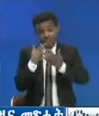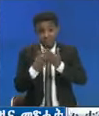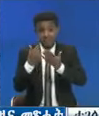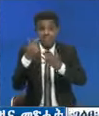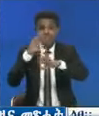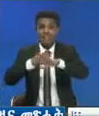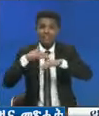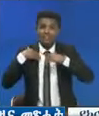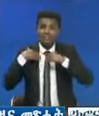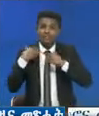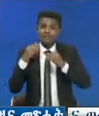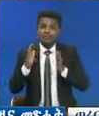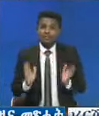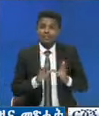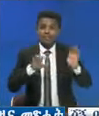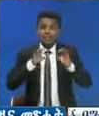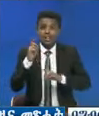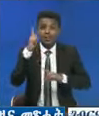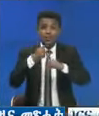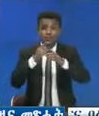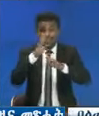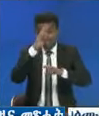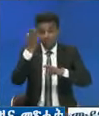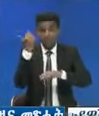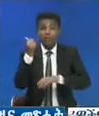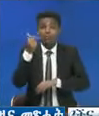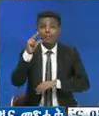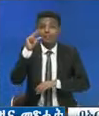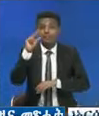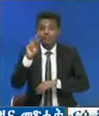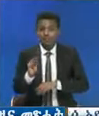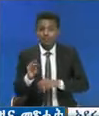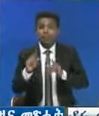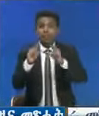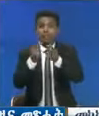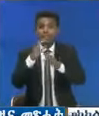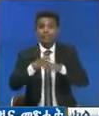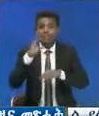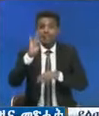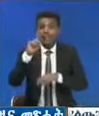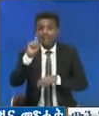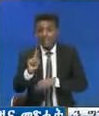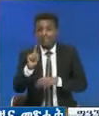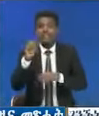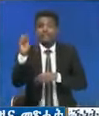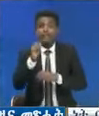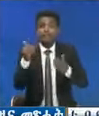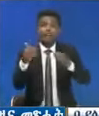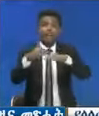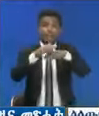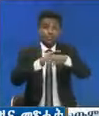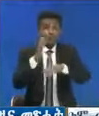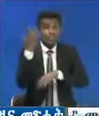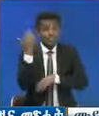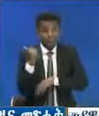ዝግጅት ማድረግ አለበት። ካንድ ወር በፊት ተከስቶ የነበረው ያንበጣ መንጋ 81 ቀበሌዎችን አዳርሶ እንደነበር የገለጹት የሰሜን ወሎ ዞን ግብርና